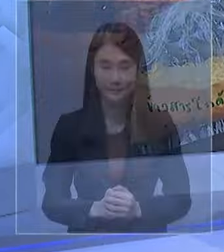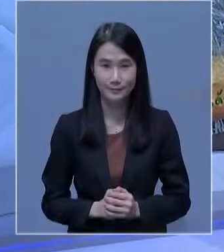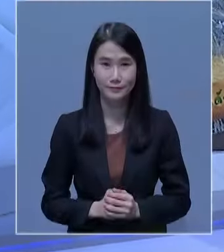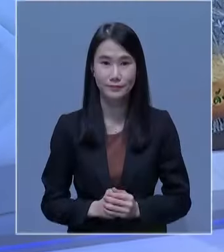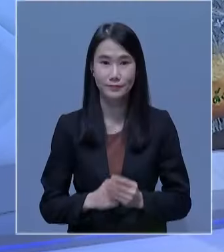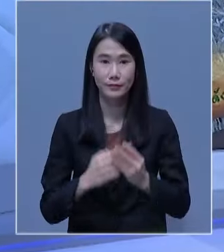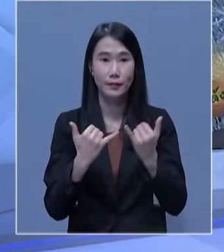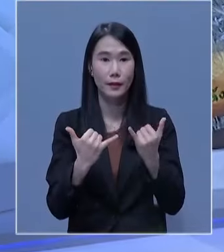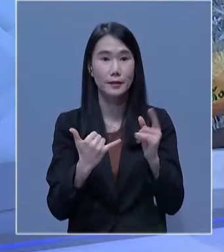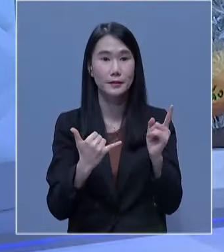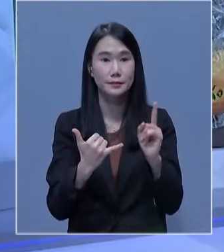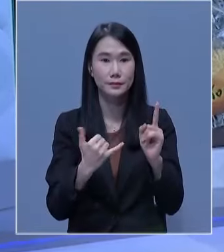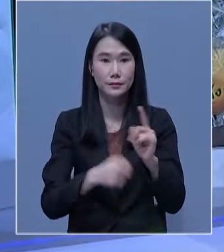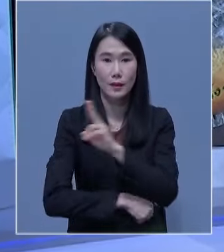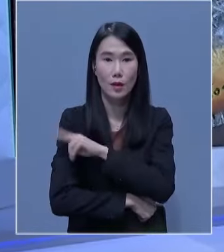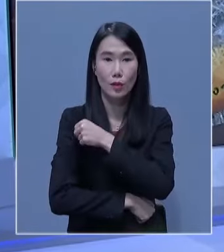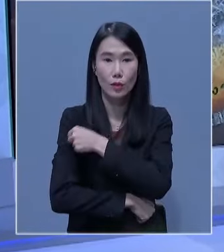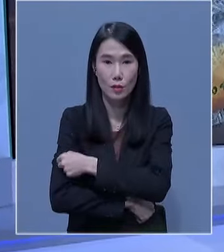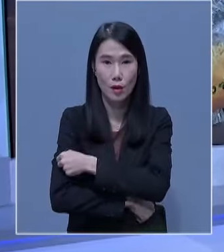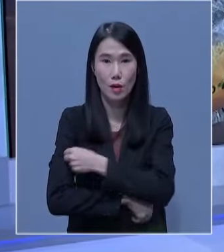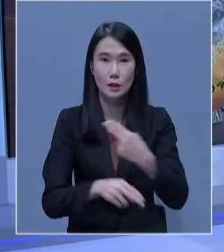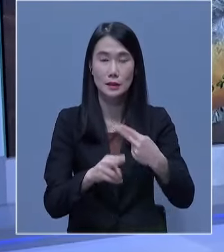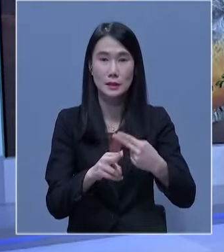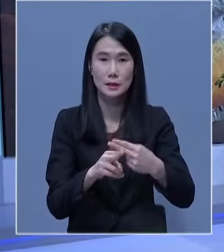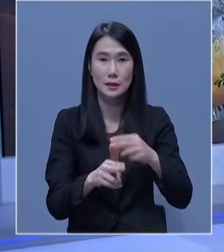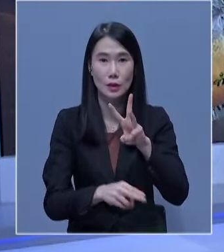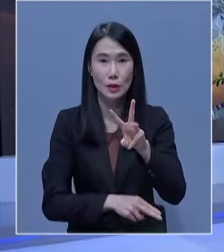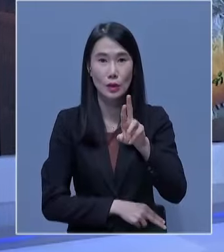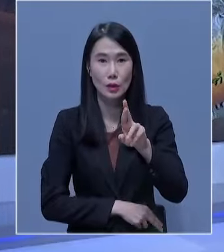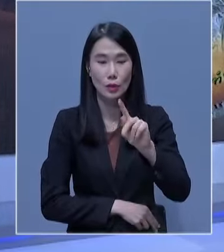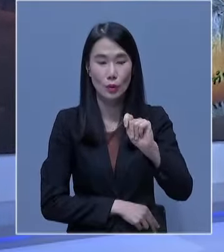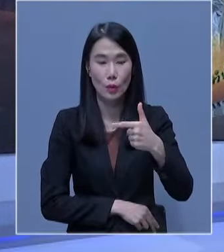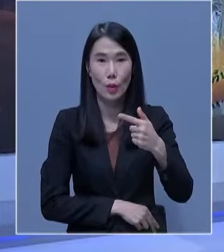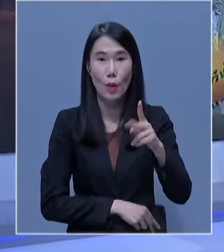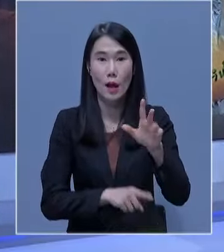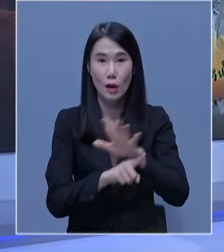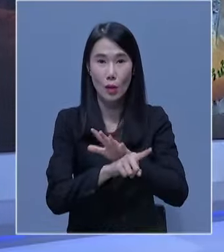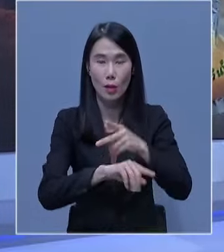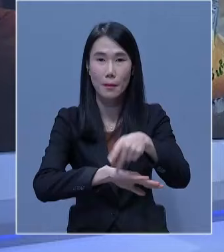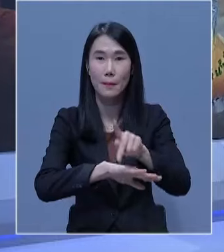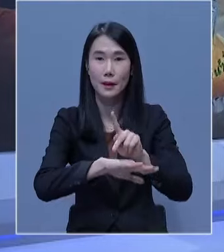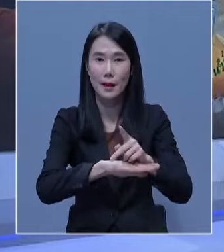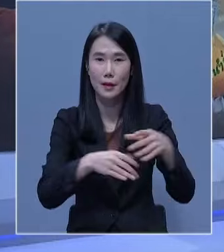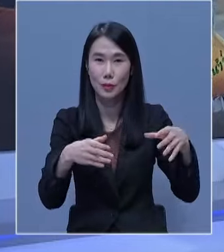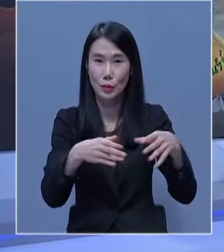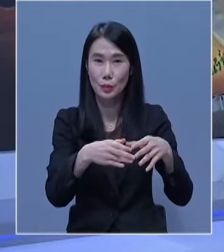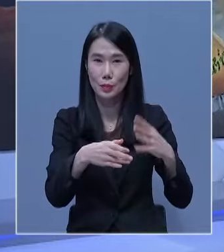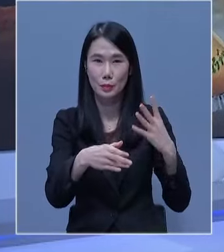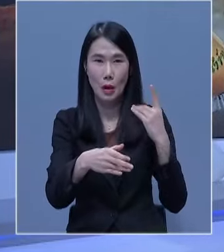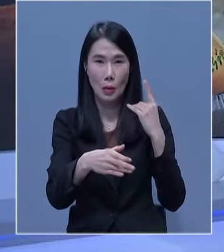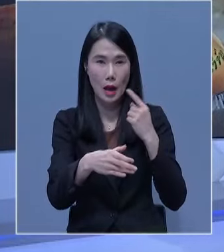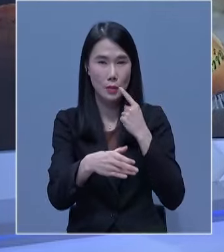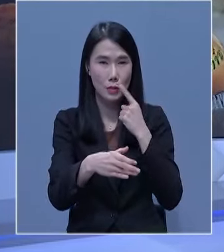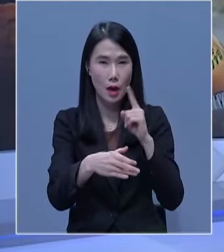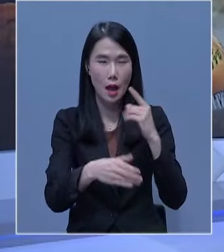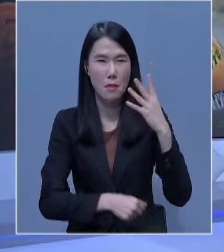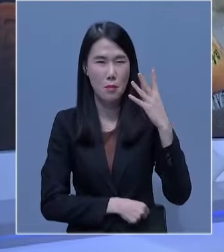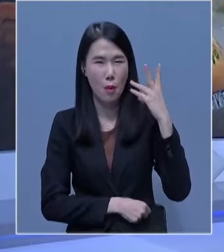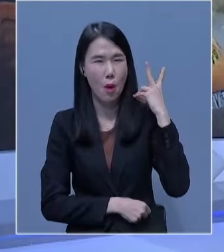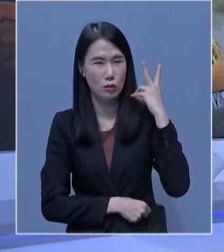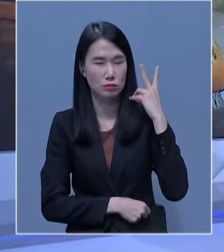คุณผู้ชมคะกรณีของคุณหมอวรงเดชกิจวิกรมนะคะประธานพักไทยพักดีคือเมื่อวานเนี่ยโหชงมาเข้มตั้งแต่วันก่อนแล้วว่